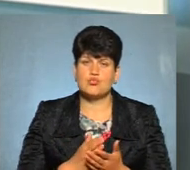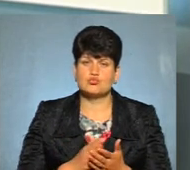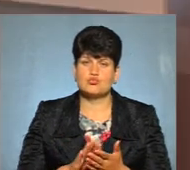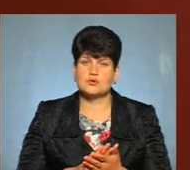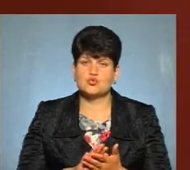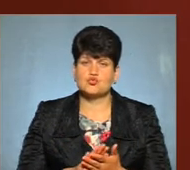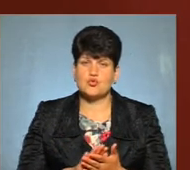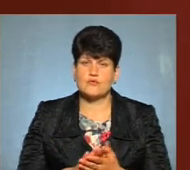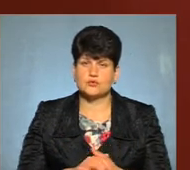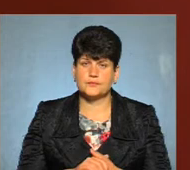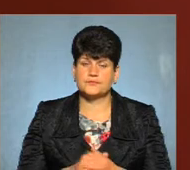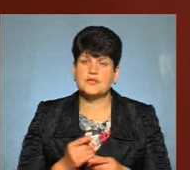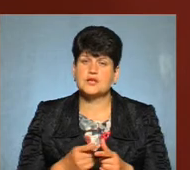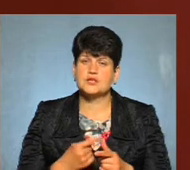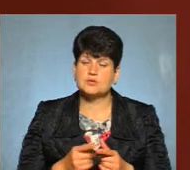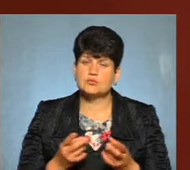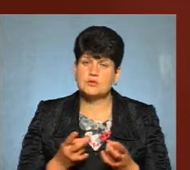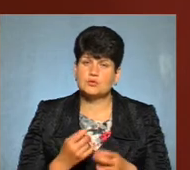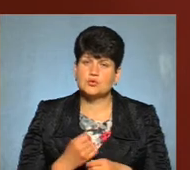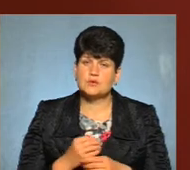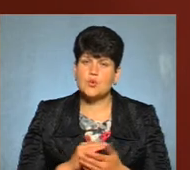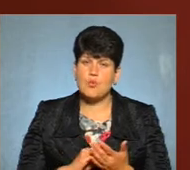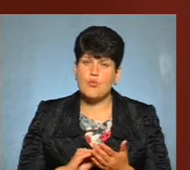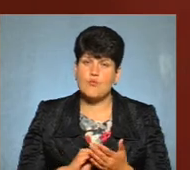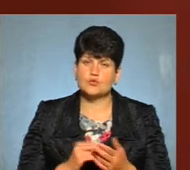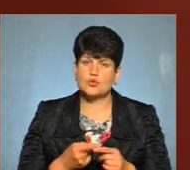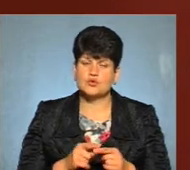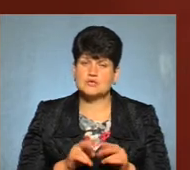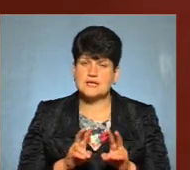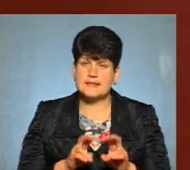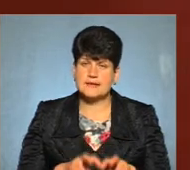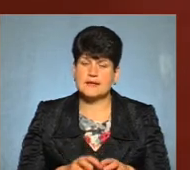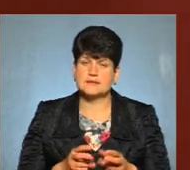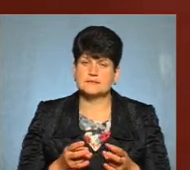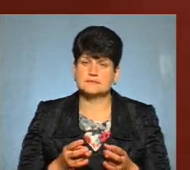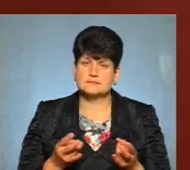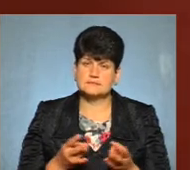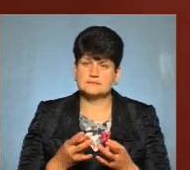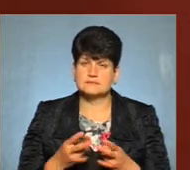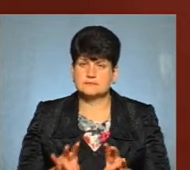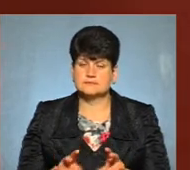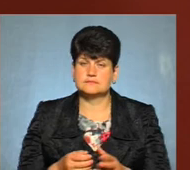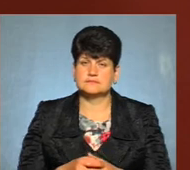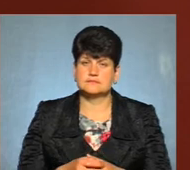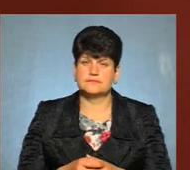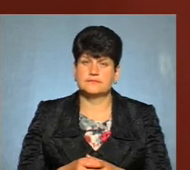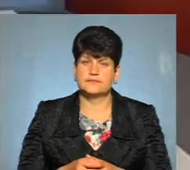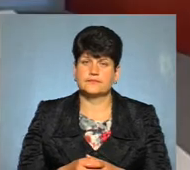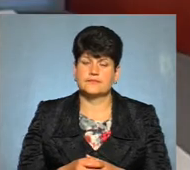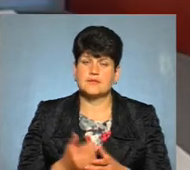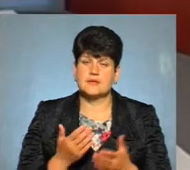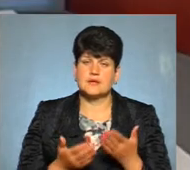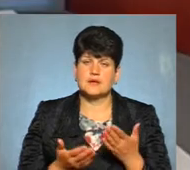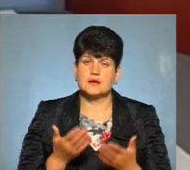А чи потрібно робити повторно цей аналіз? Чи є в цьому резон і коли тоді, в якому випадку? Ну, дивіться,